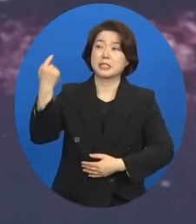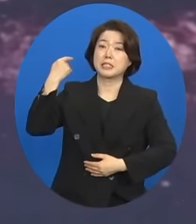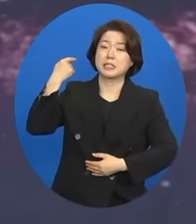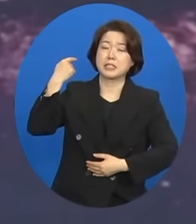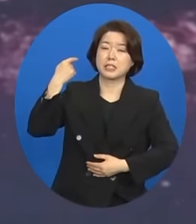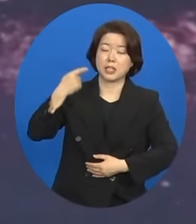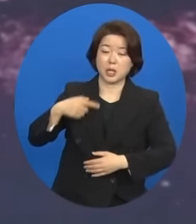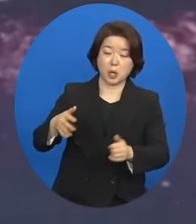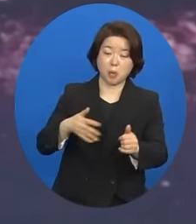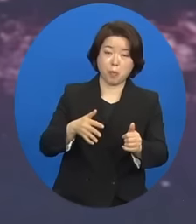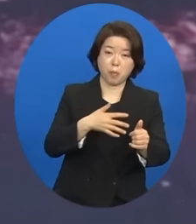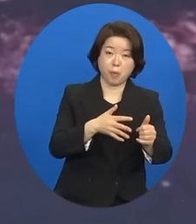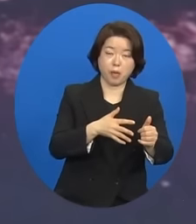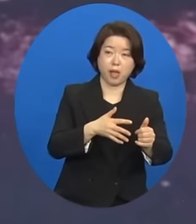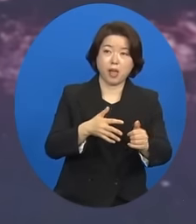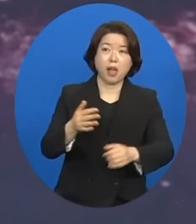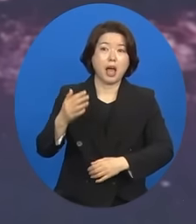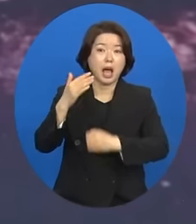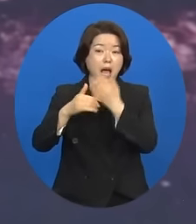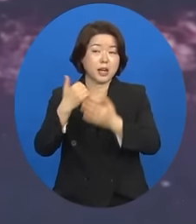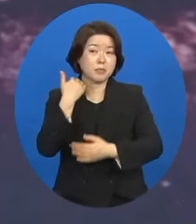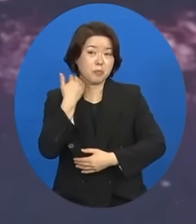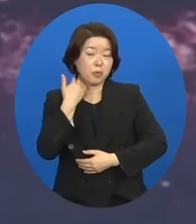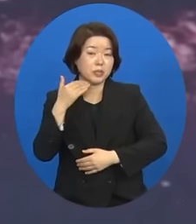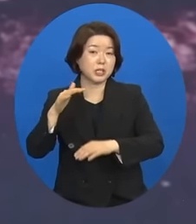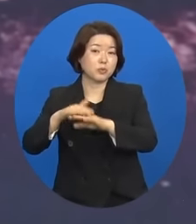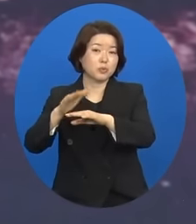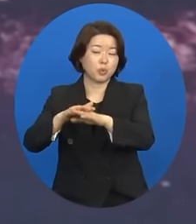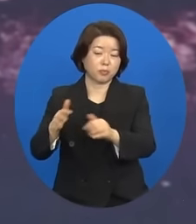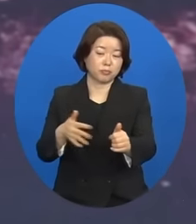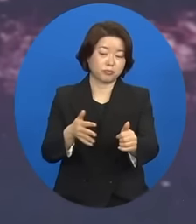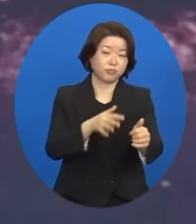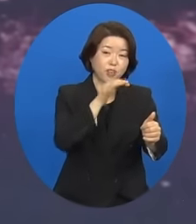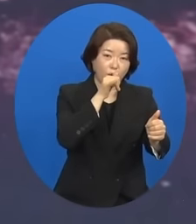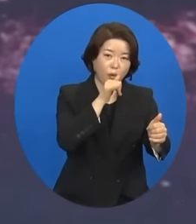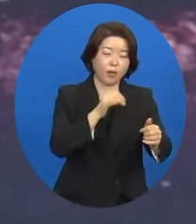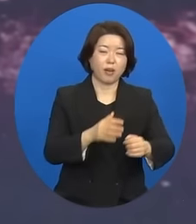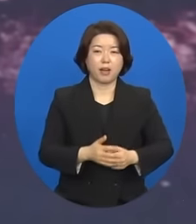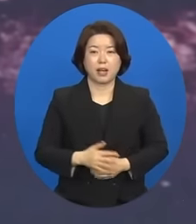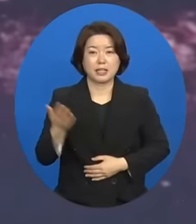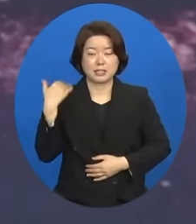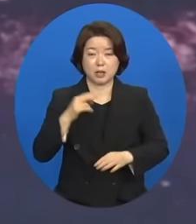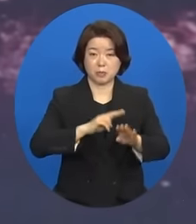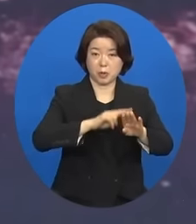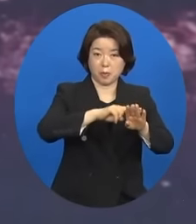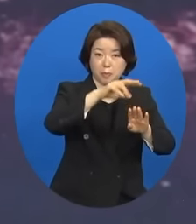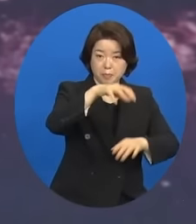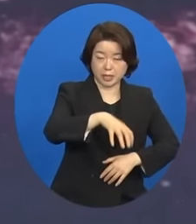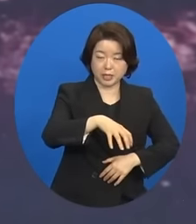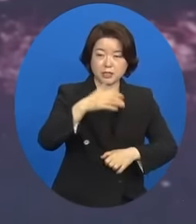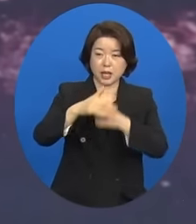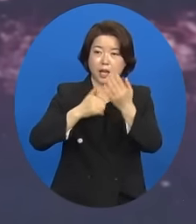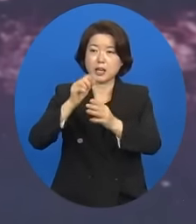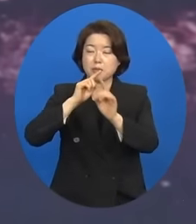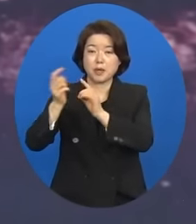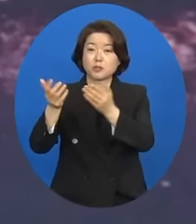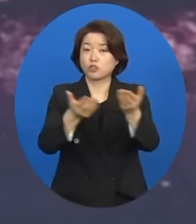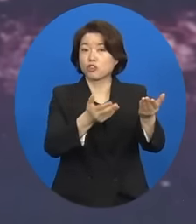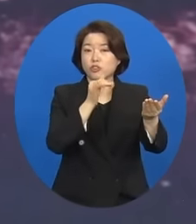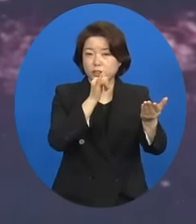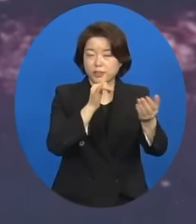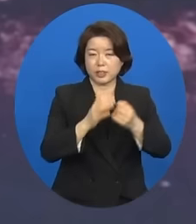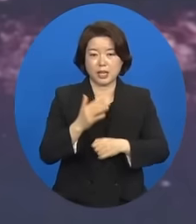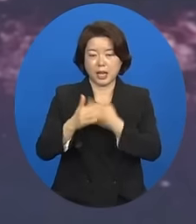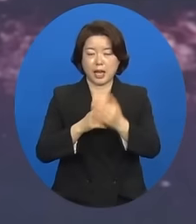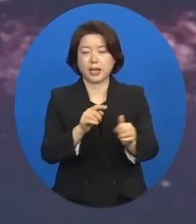하나님이 보이지 않는 어떤 손이 있어요 지난번들에서 하나님이 하신 말씀이 있습니다 하나님이